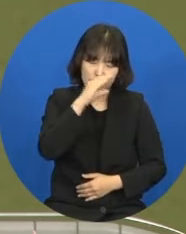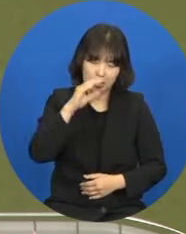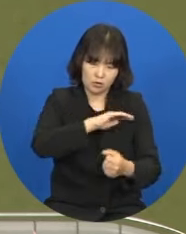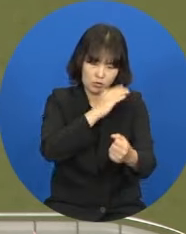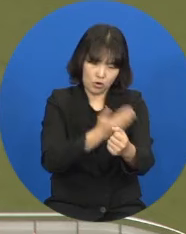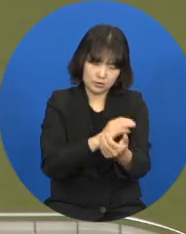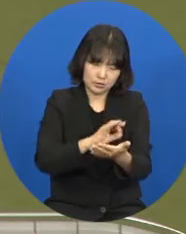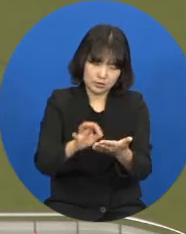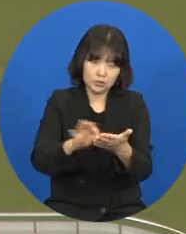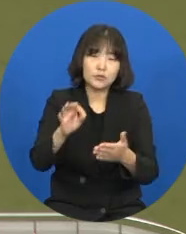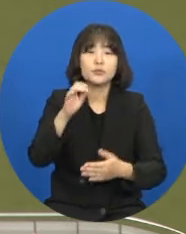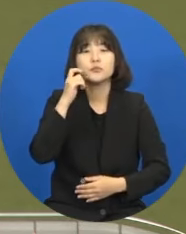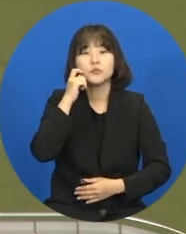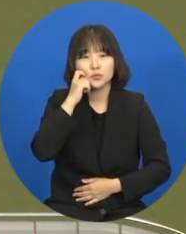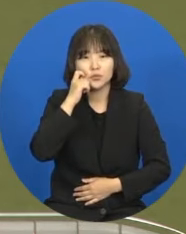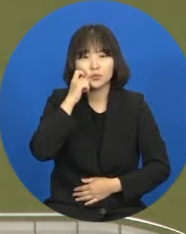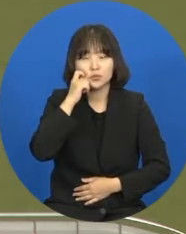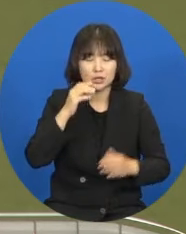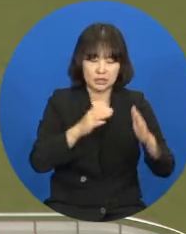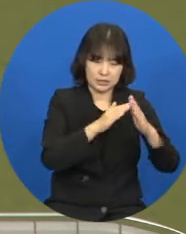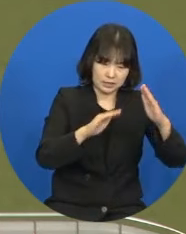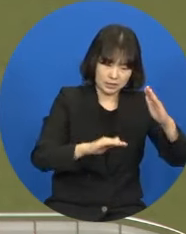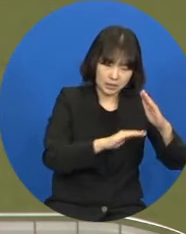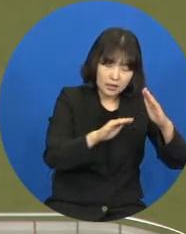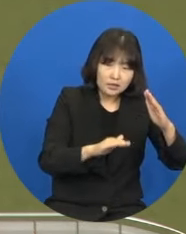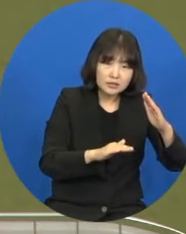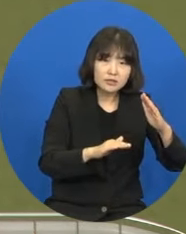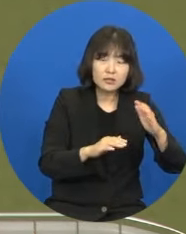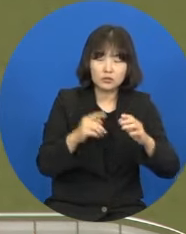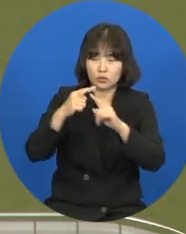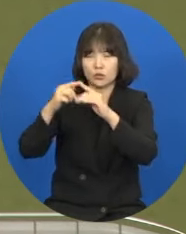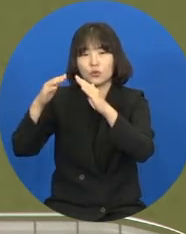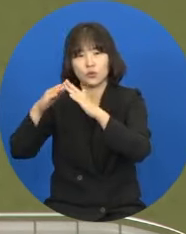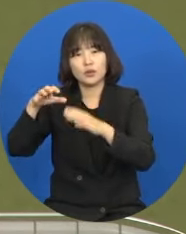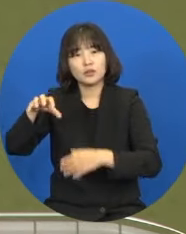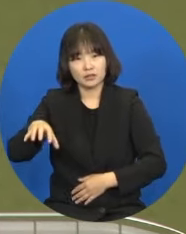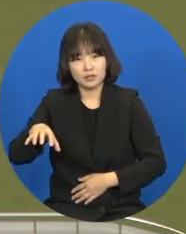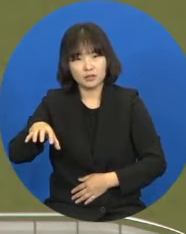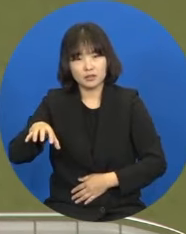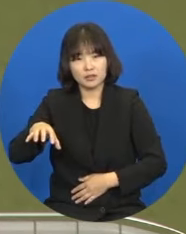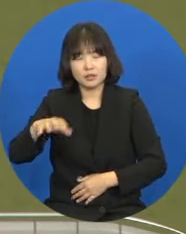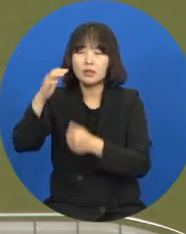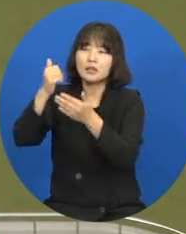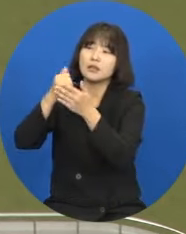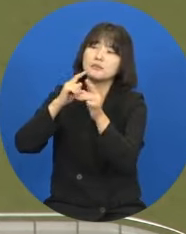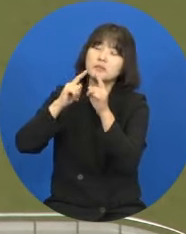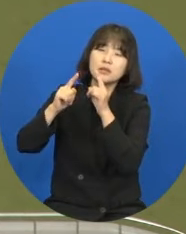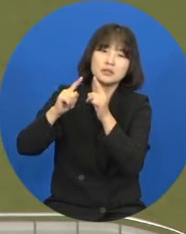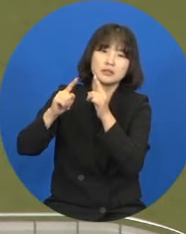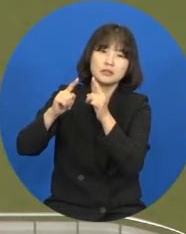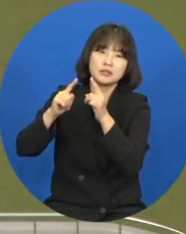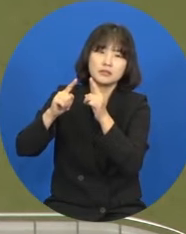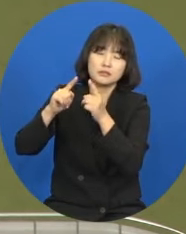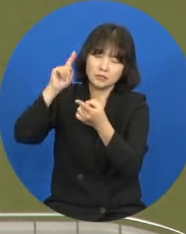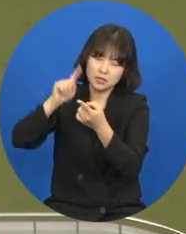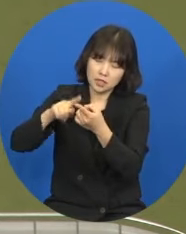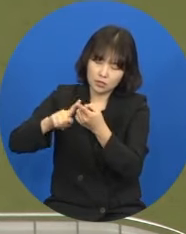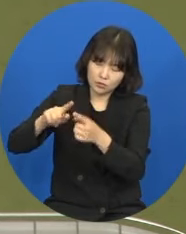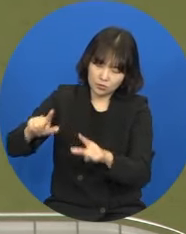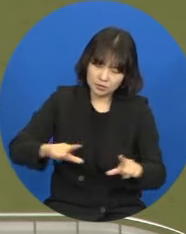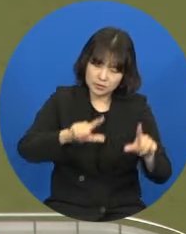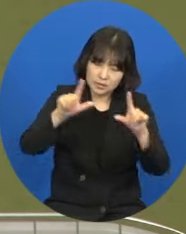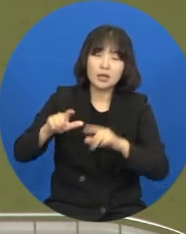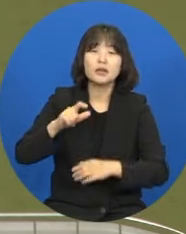사용하지 못하고 가정에서나 또한 교회에서나 하나님 말씀을 그대로 살아내지